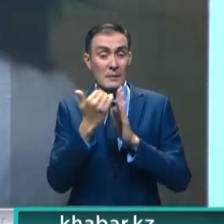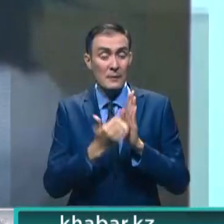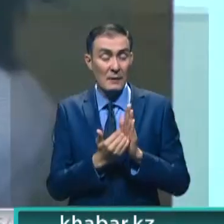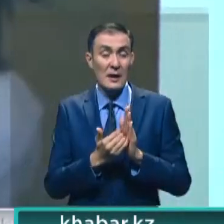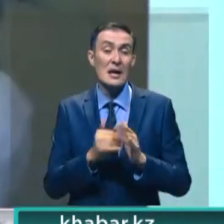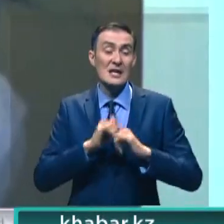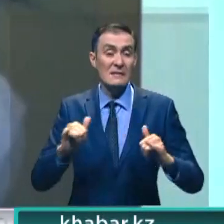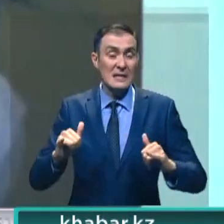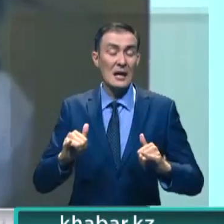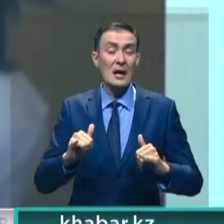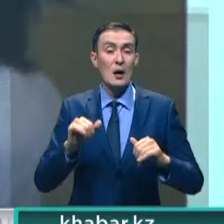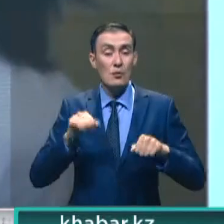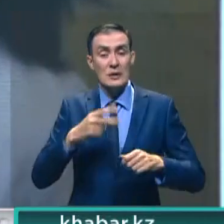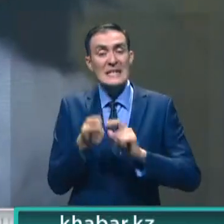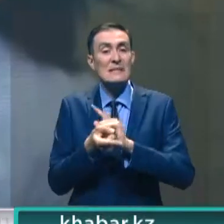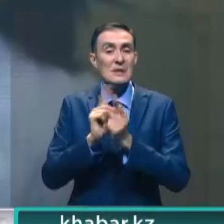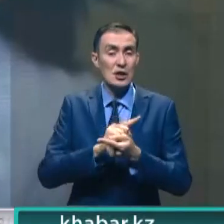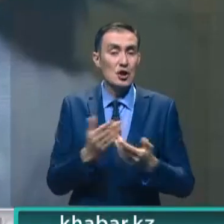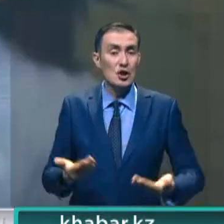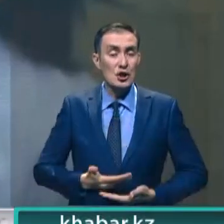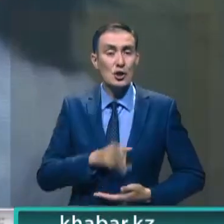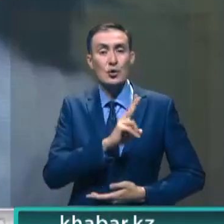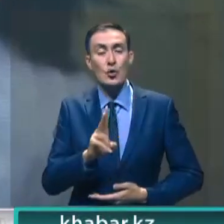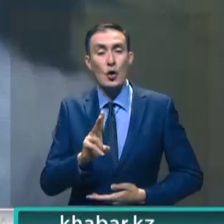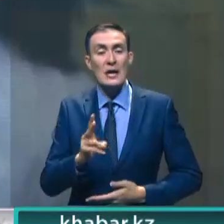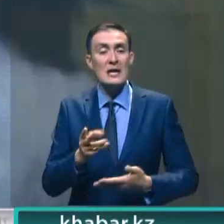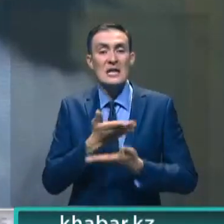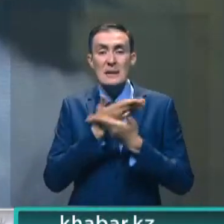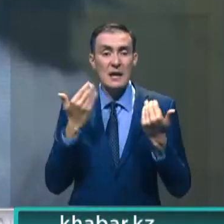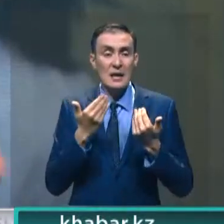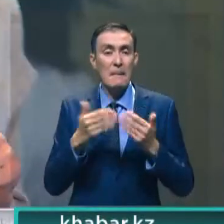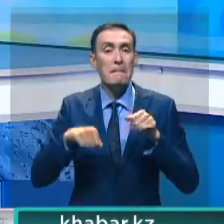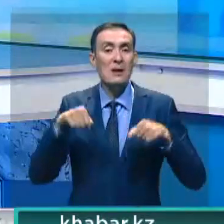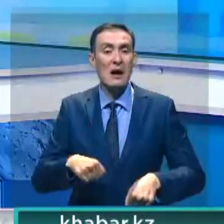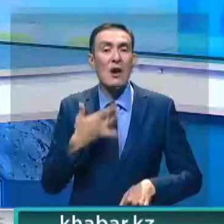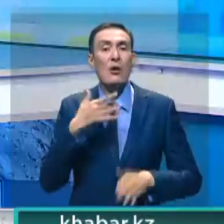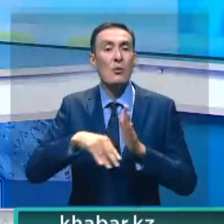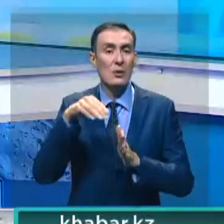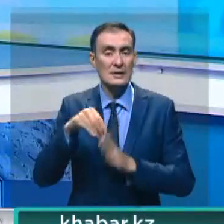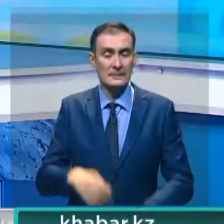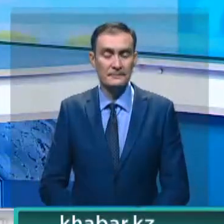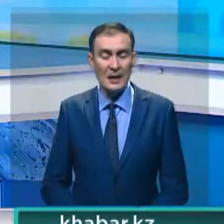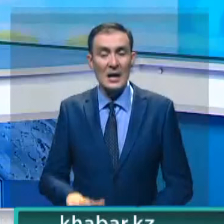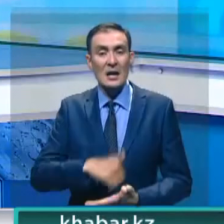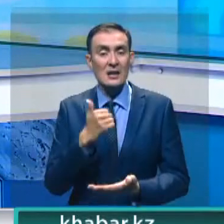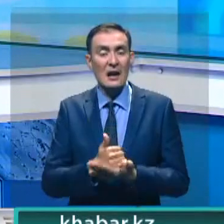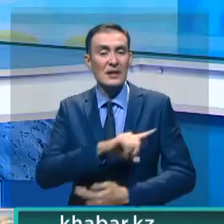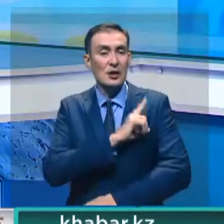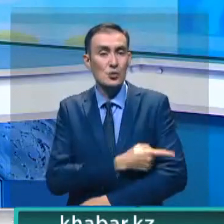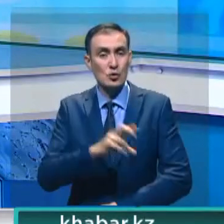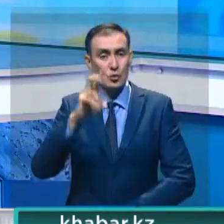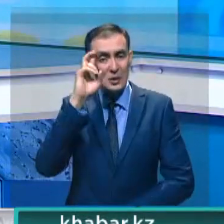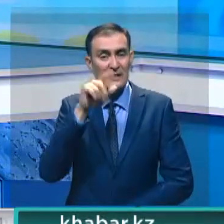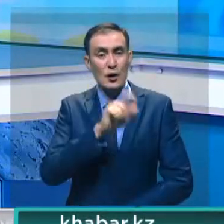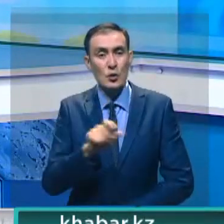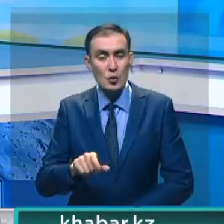продвижении наш медиапродукт может изменить жизни тех, кто лишен права голоса. главный ресурс государства – это люди.